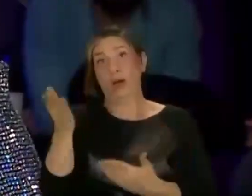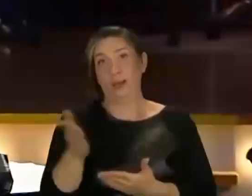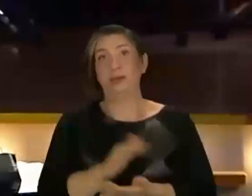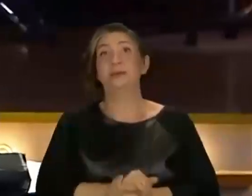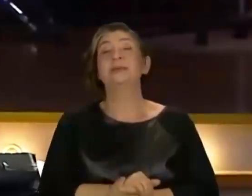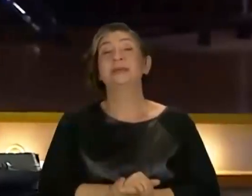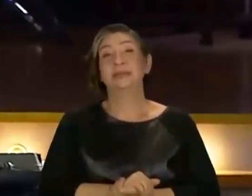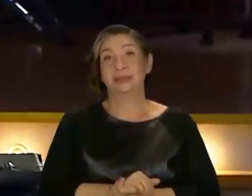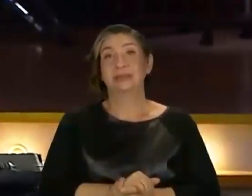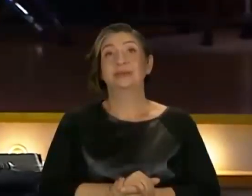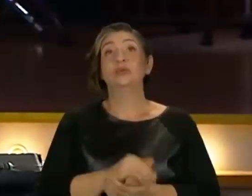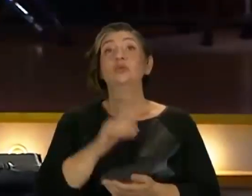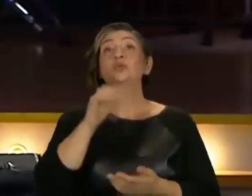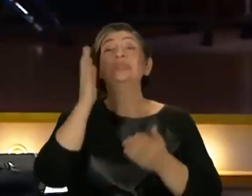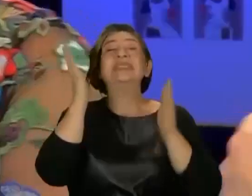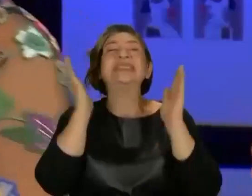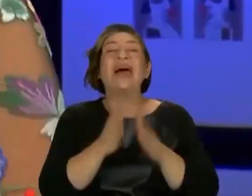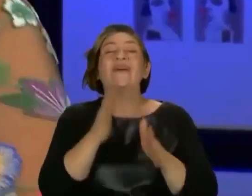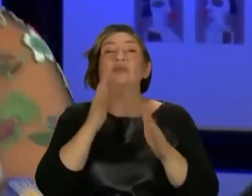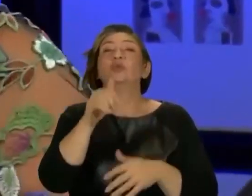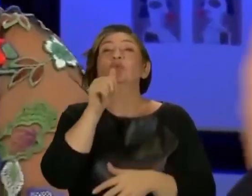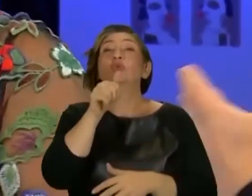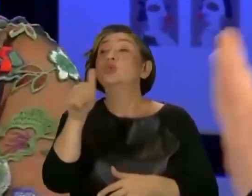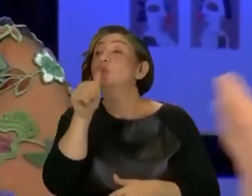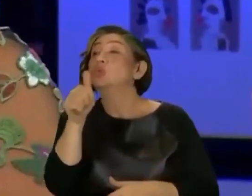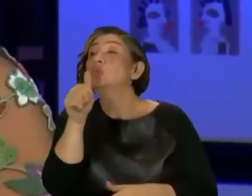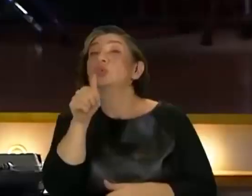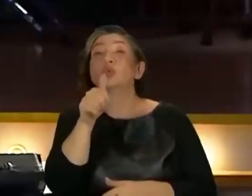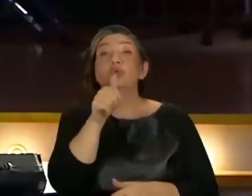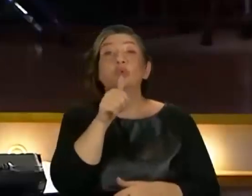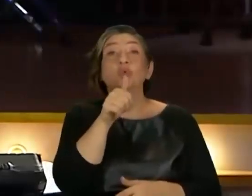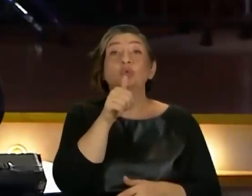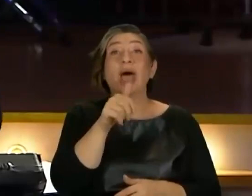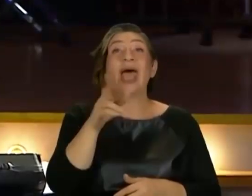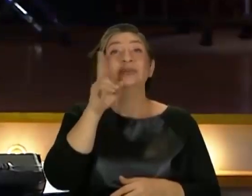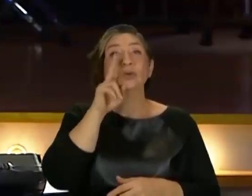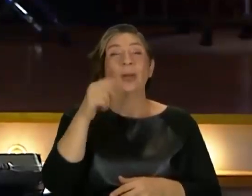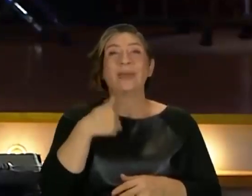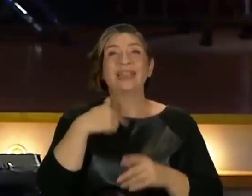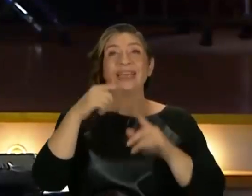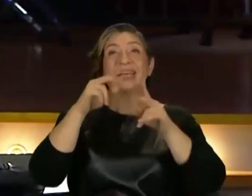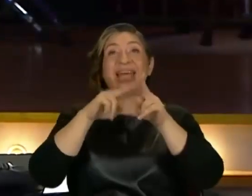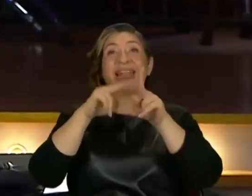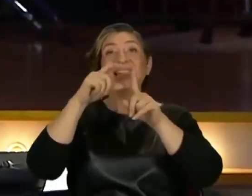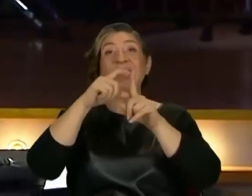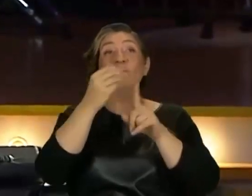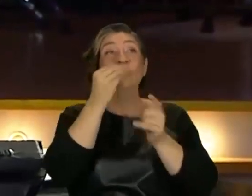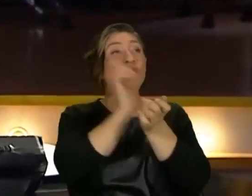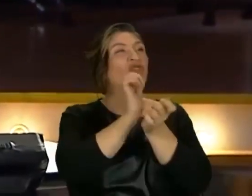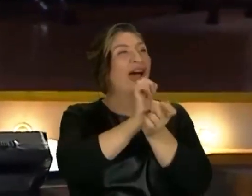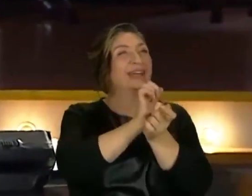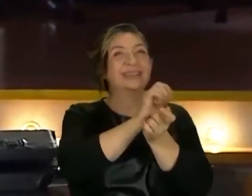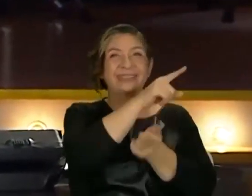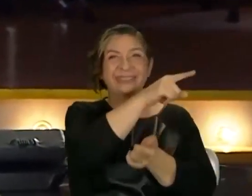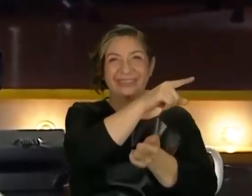bu güzelliğini. Yani sürekli su içiyor. Diyor ki su. En sonunda ben Kanal D'nin mutfağından